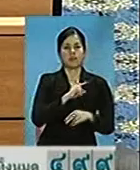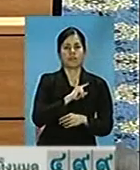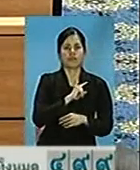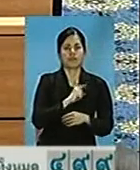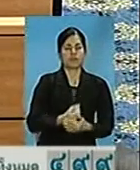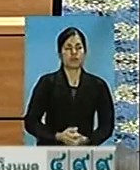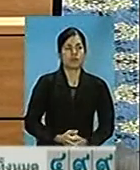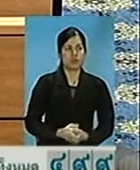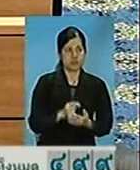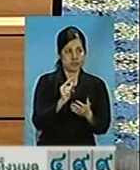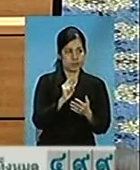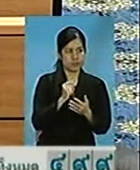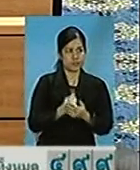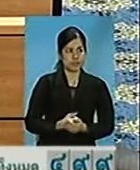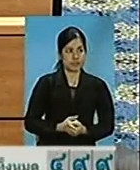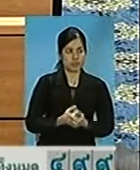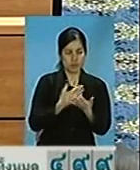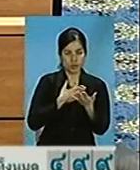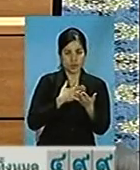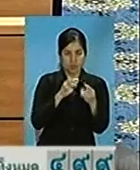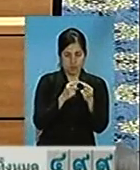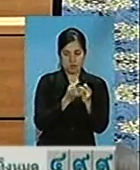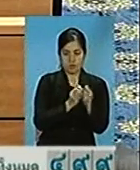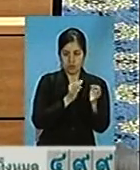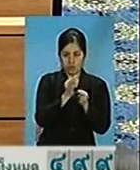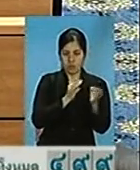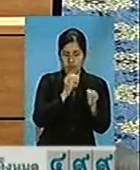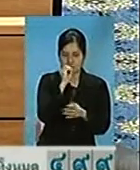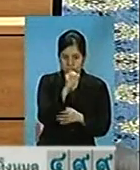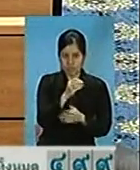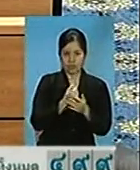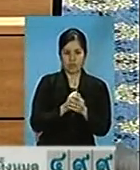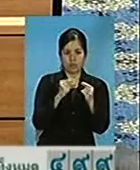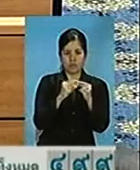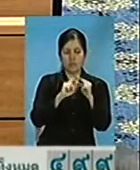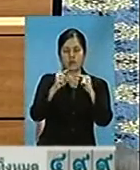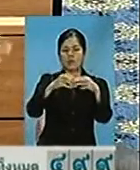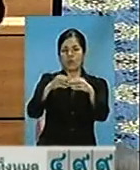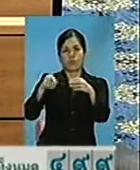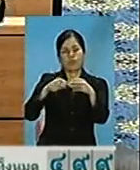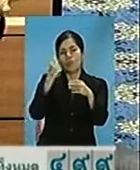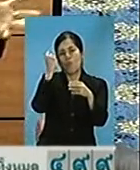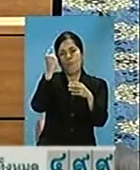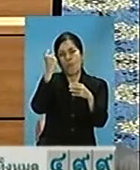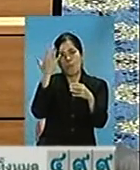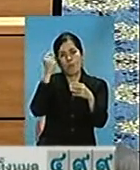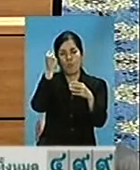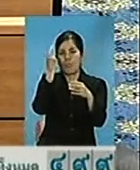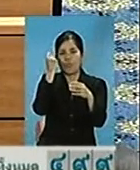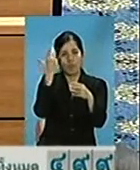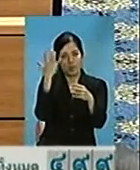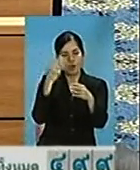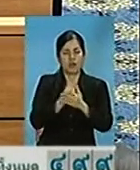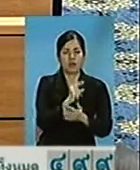ดเขาไม่เข้าใจว่าเราสามารถรักษาผลประโยชน์อะไรแล้วเขาไม่รักษาผลประโยชน์ของกลุ่มแรงงานพ